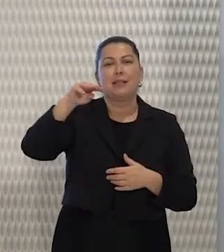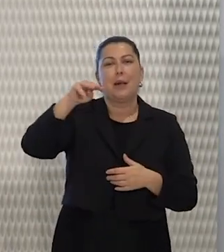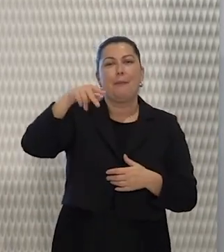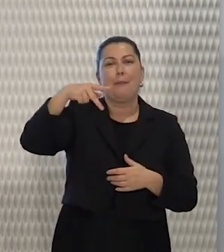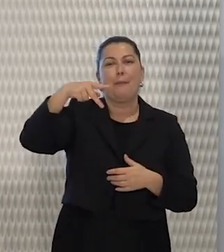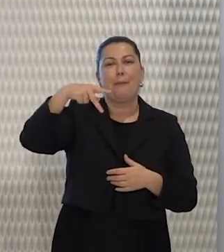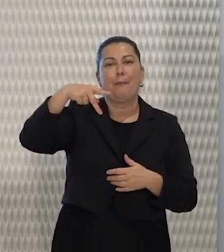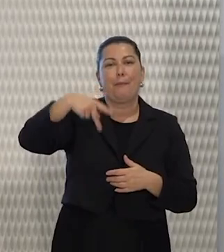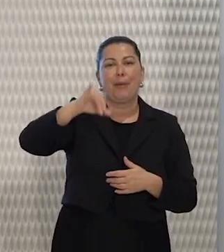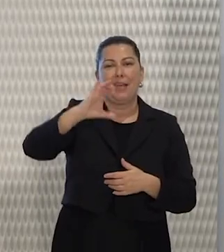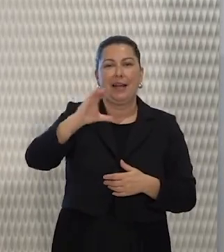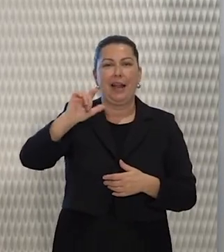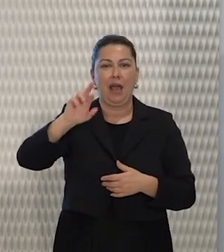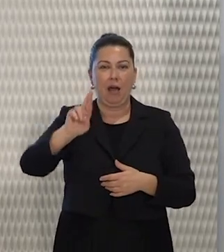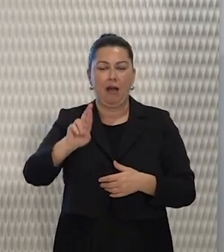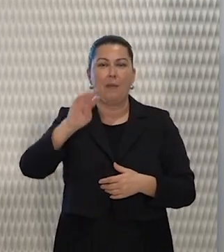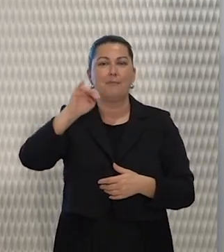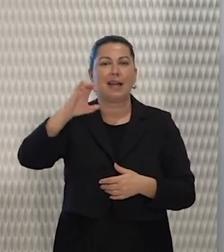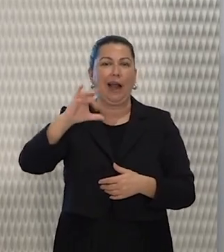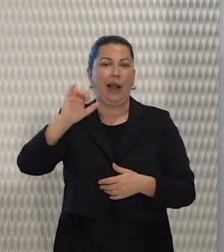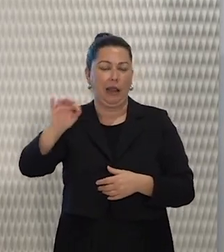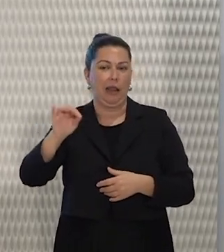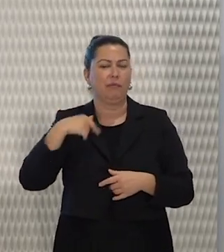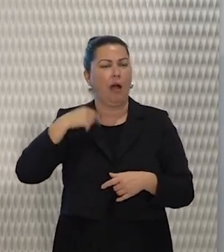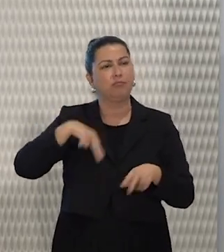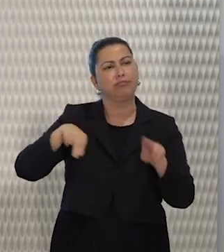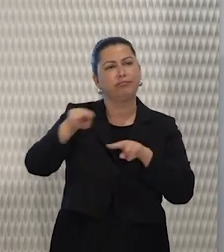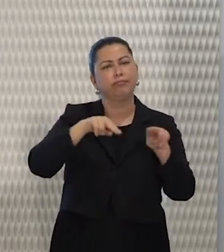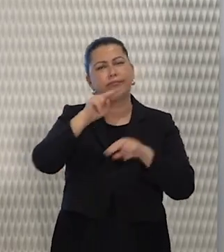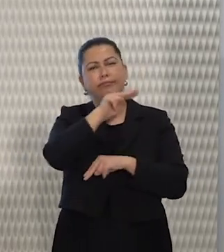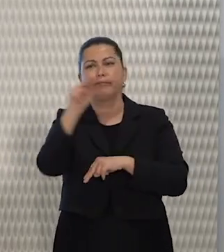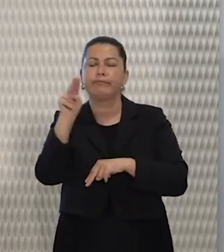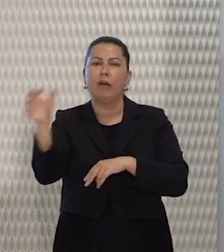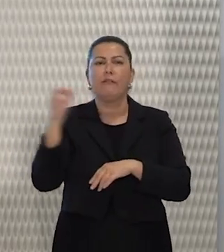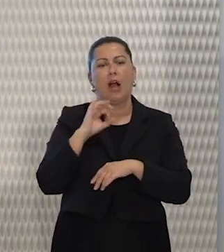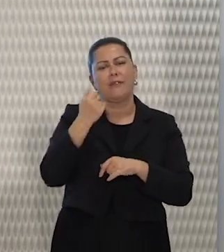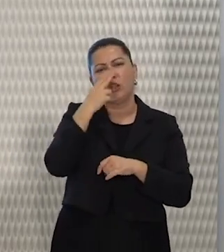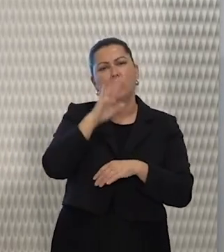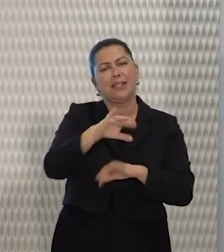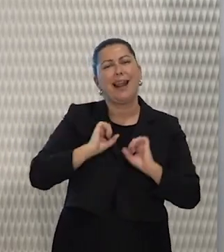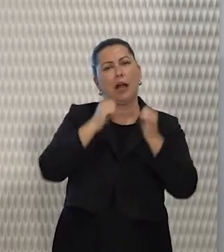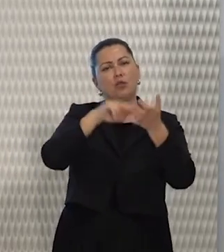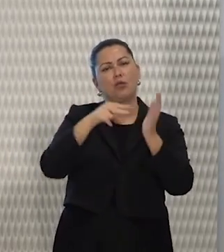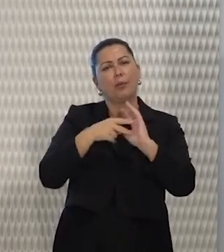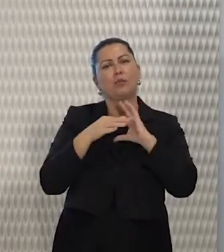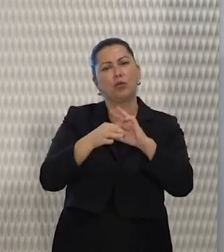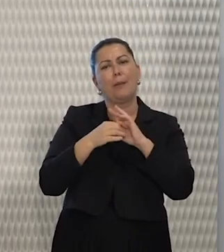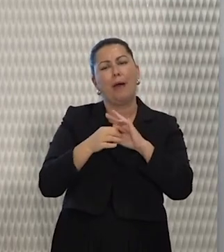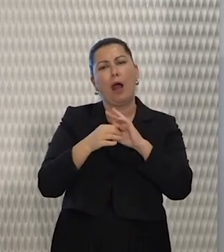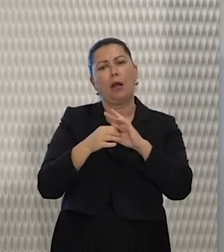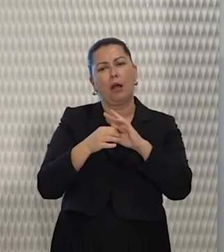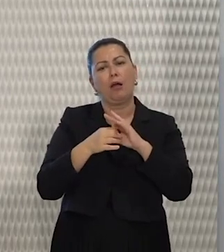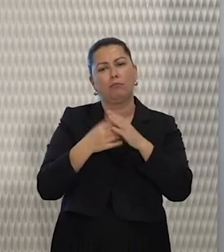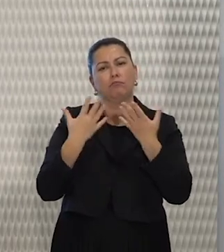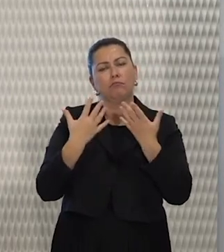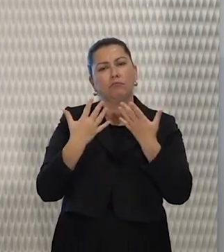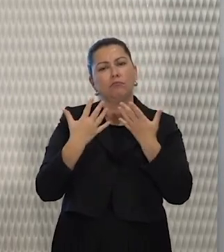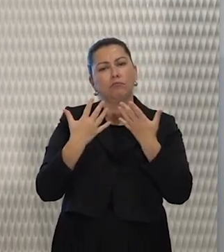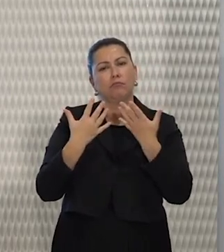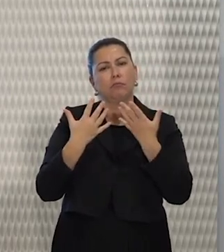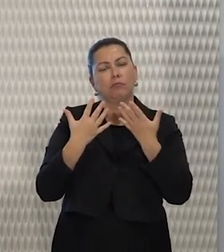kurz durchgegangen ist, da hat er mich so gefragt, was ist euer Aktionsplan Richtung Inklusion oder im Bereich Inklusion? Dann habe ich ihn